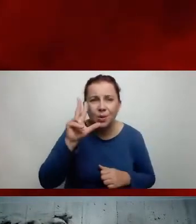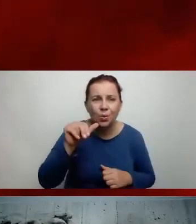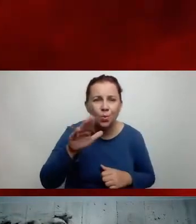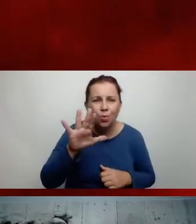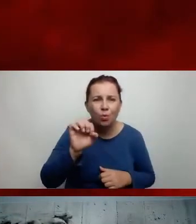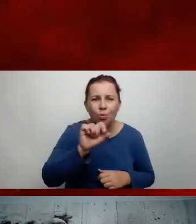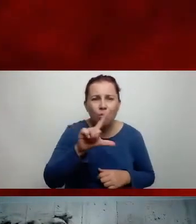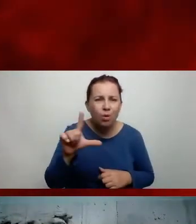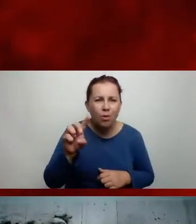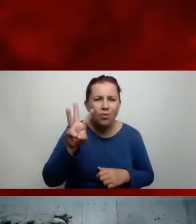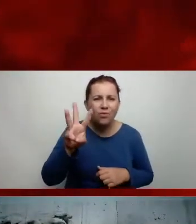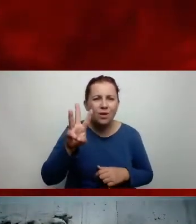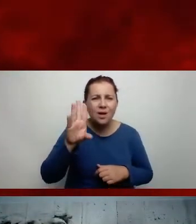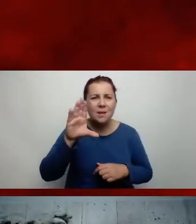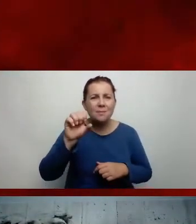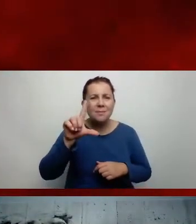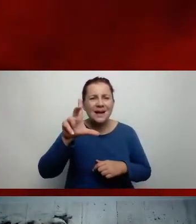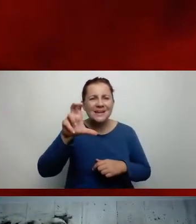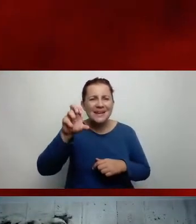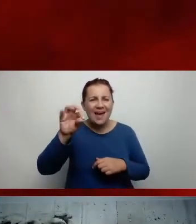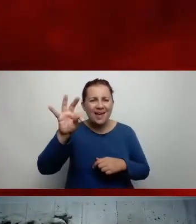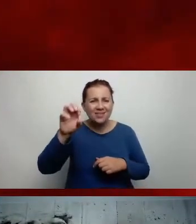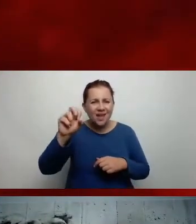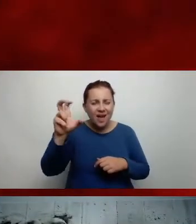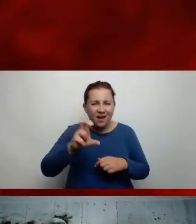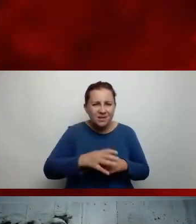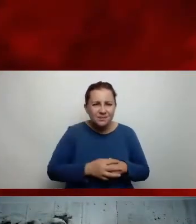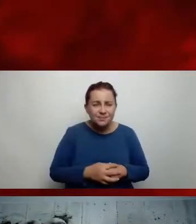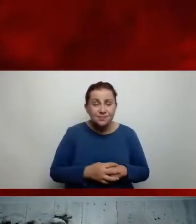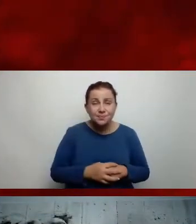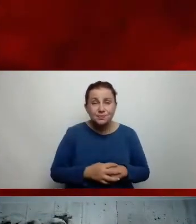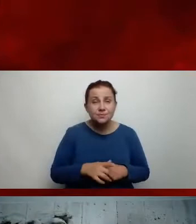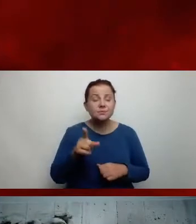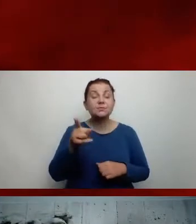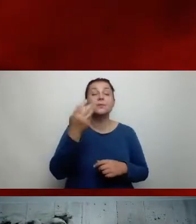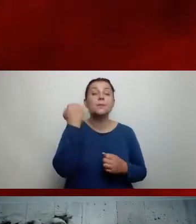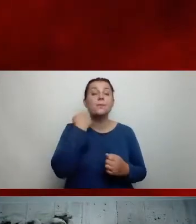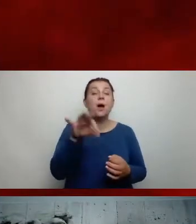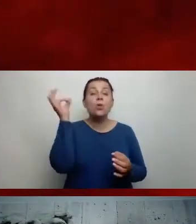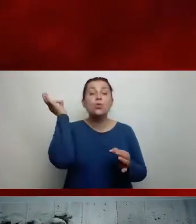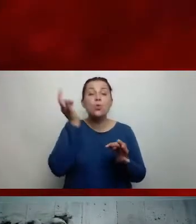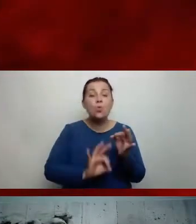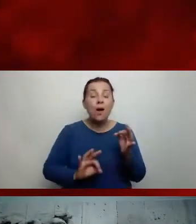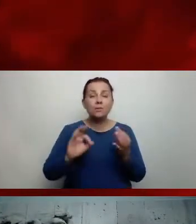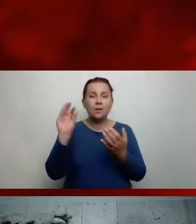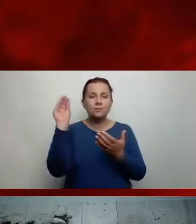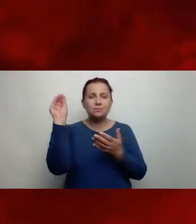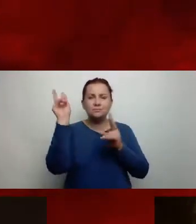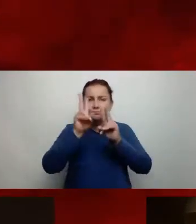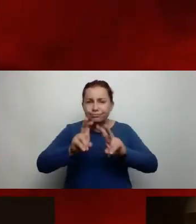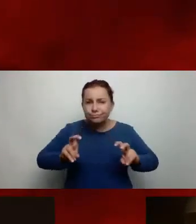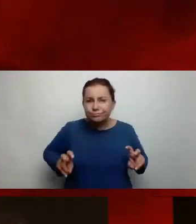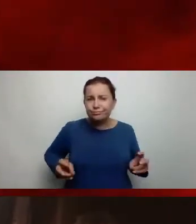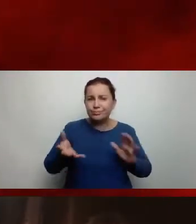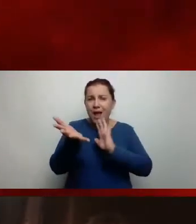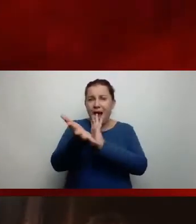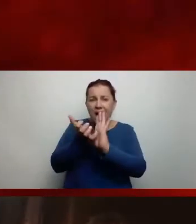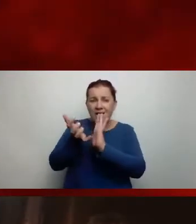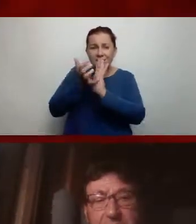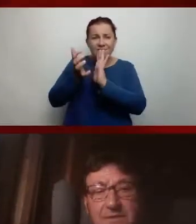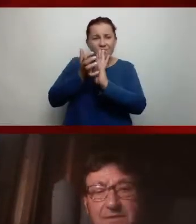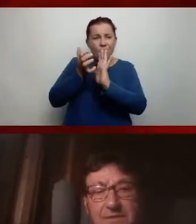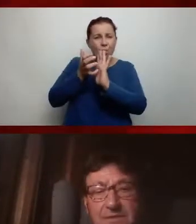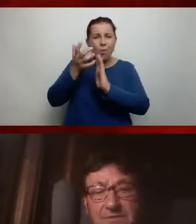napisana przez pana Krzysztofa Dublińskiego, który bardzo dokładnie zbadał archiwa rosyjskie